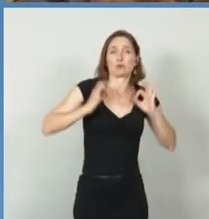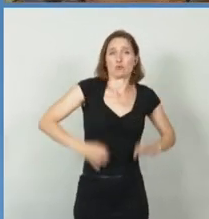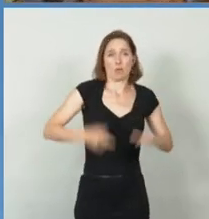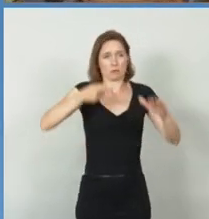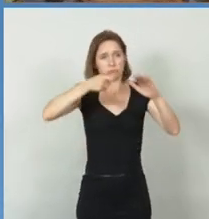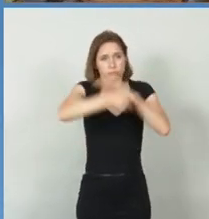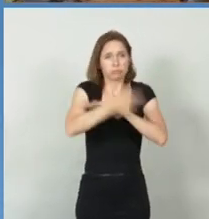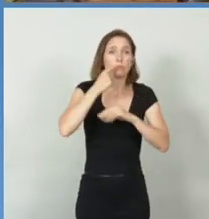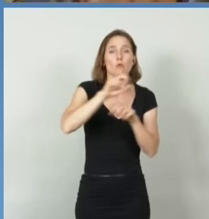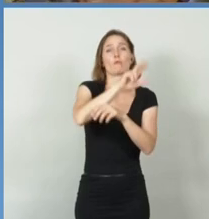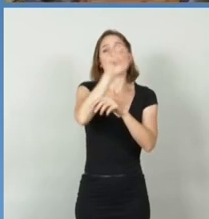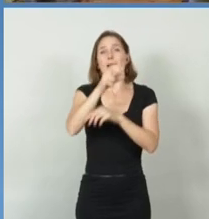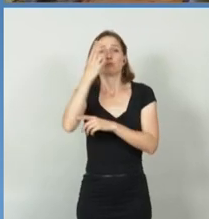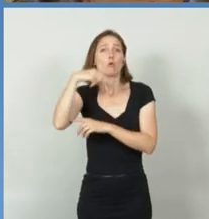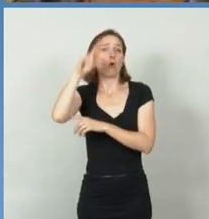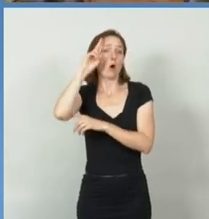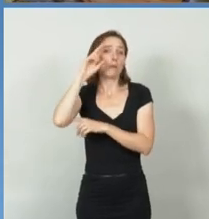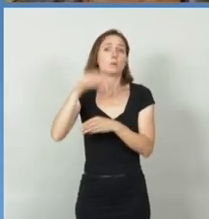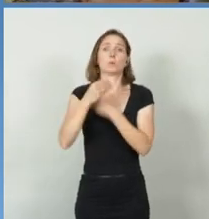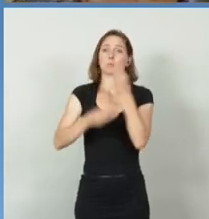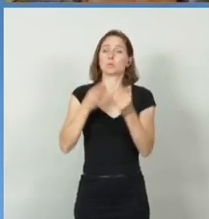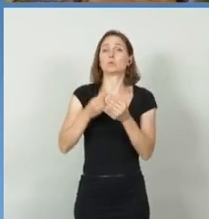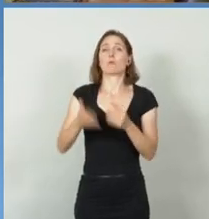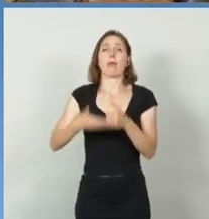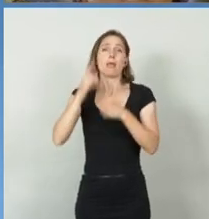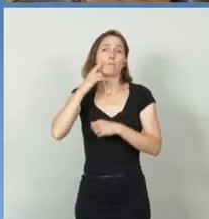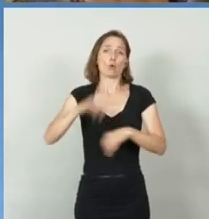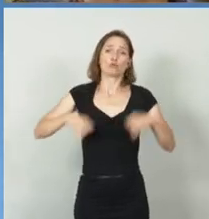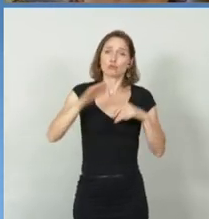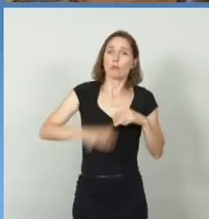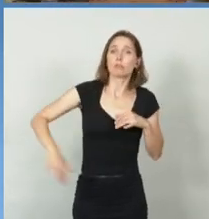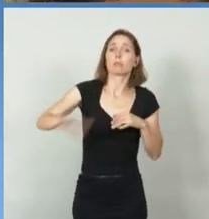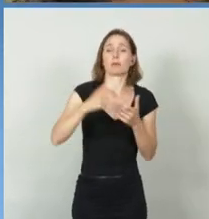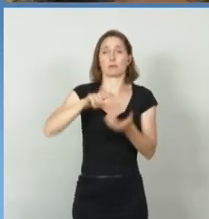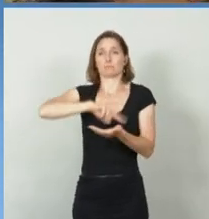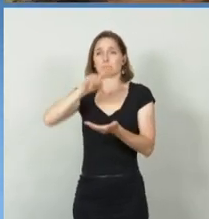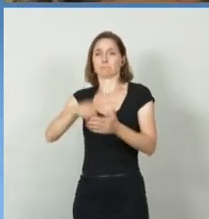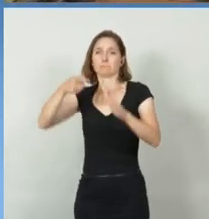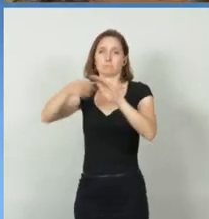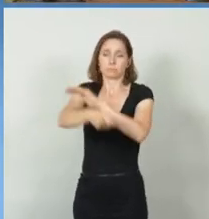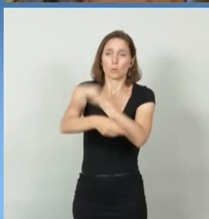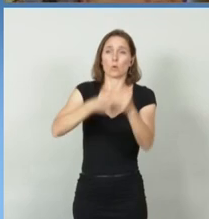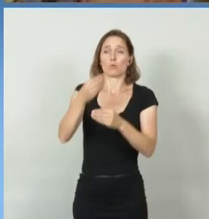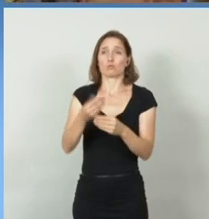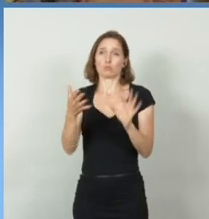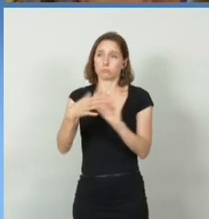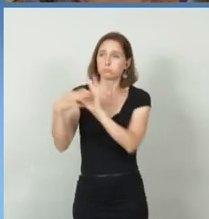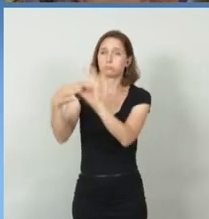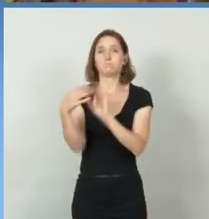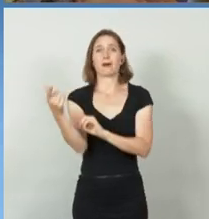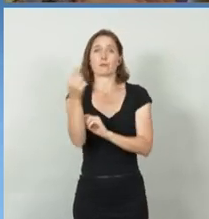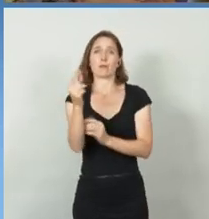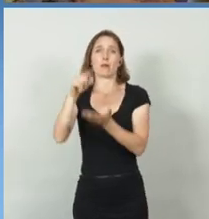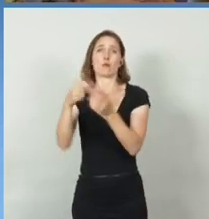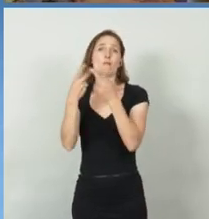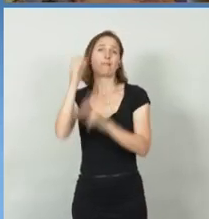fond initiative jeunesse également des projets spécifiques comme des échanges dans les familles par exemple à Phoenix des jeunes Américains sont